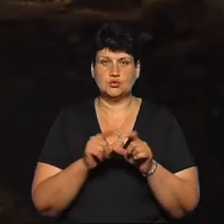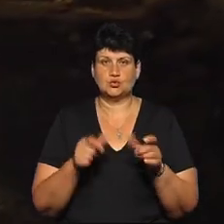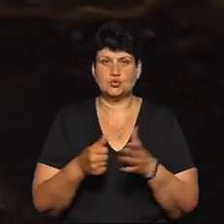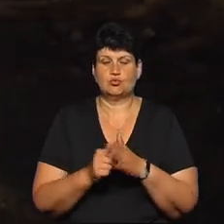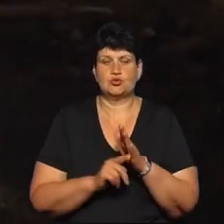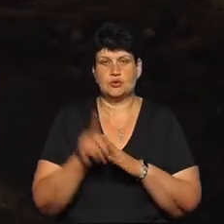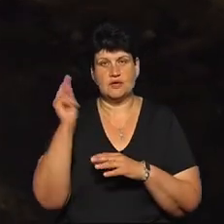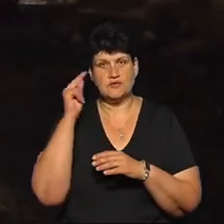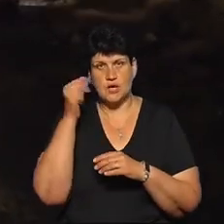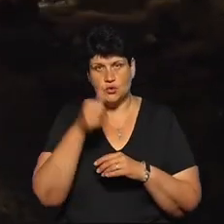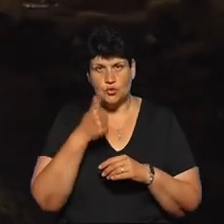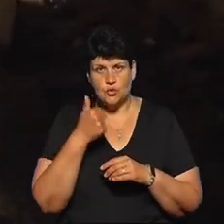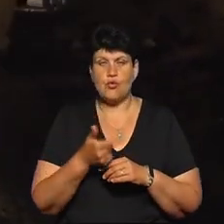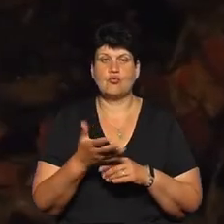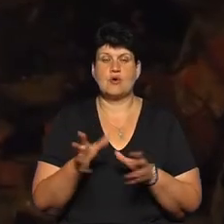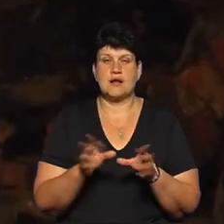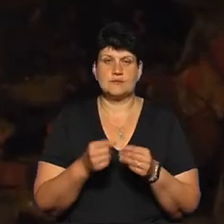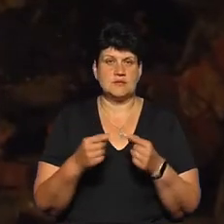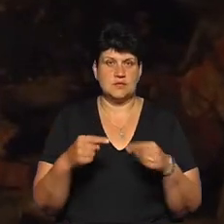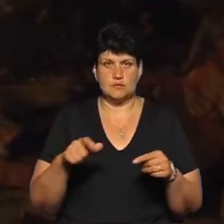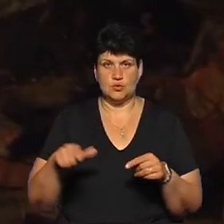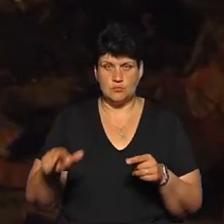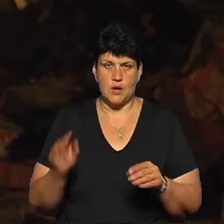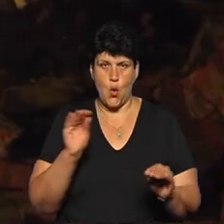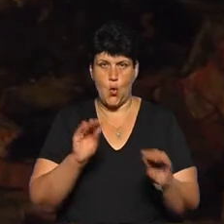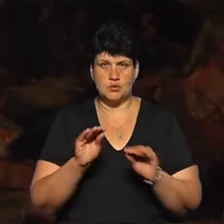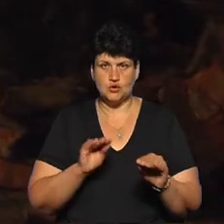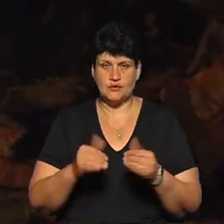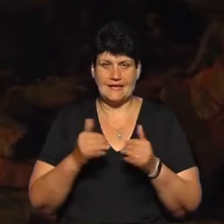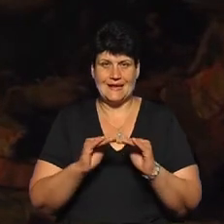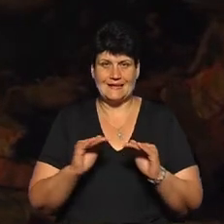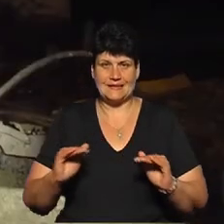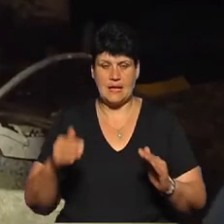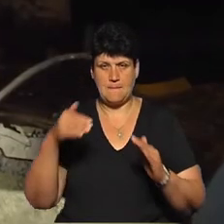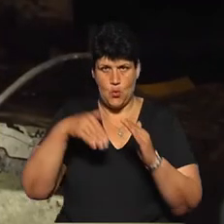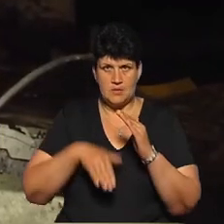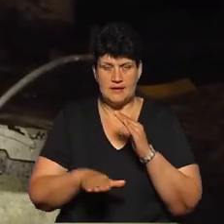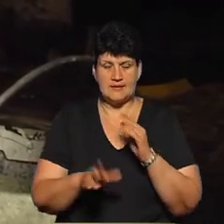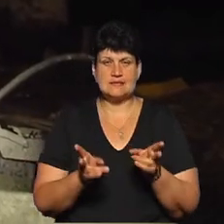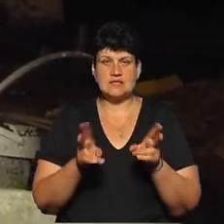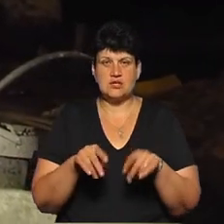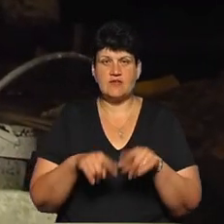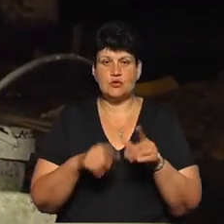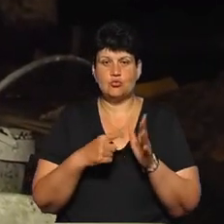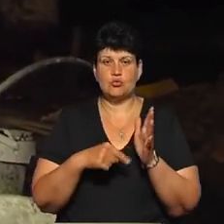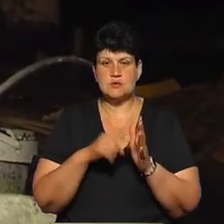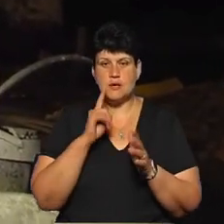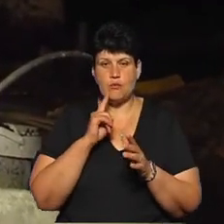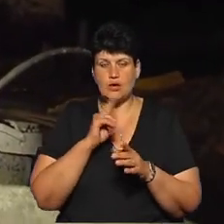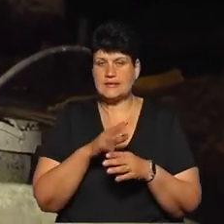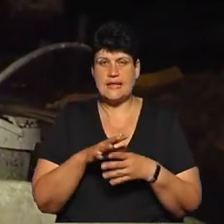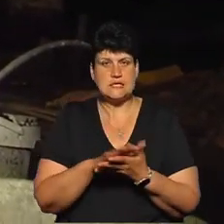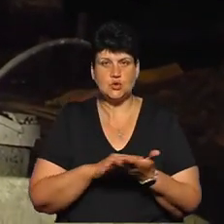іншими переселенцями та місцевими чоловіками облаштовує для дітей укриття. Розповідає, залишався в рідному місті, поки не зруйнували його